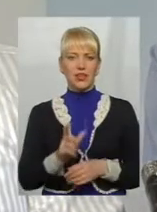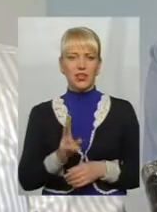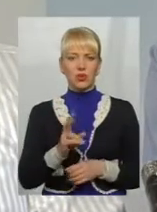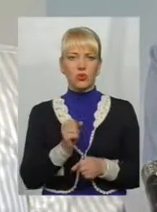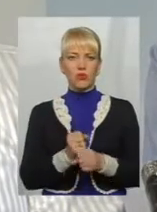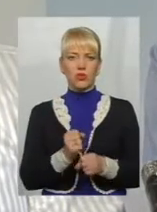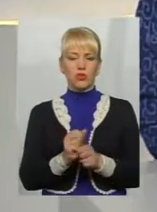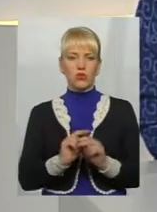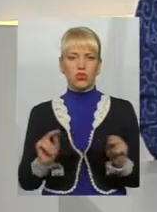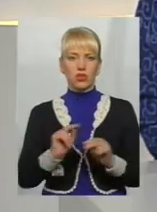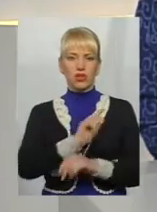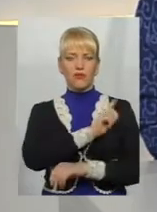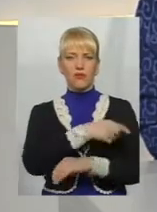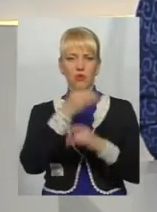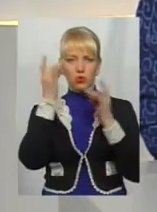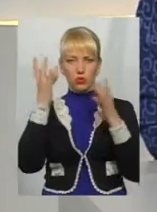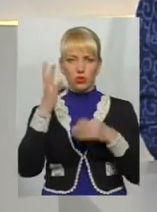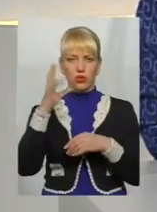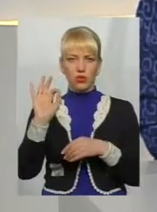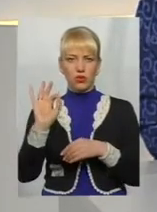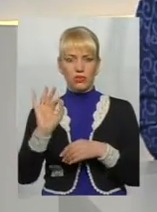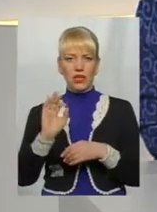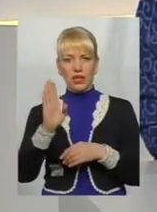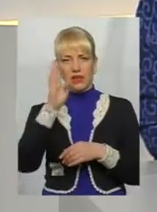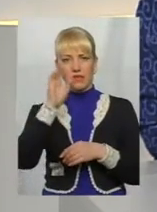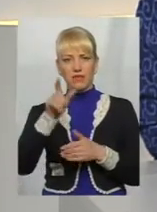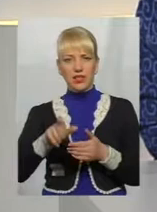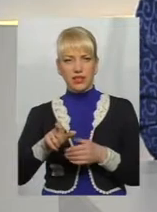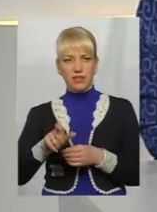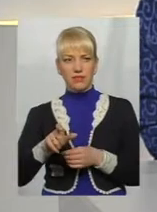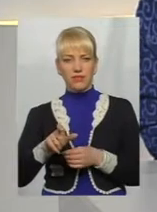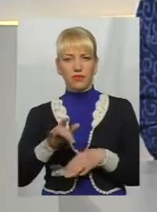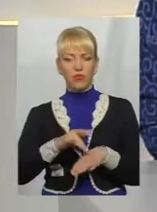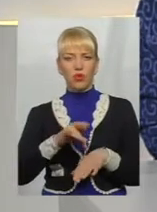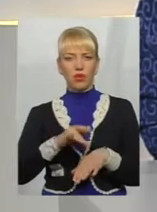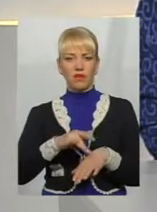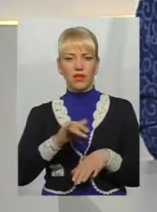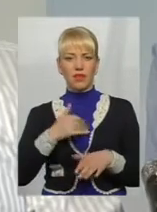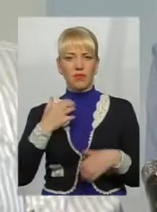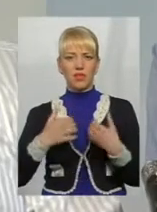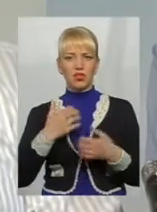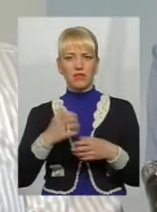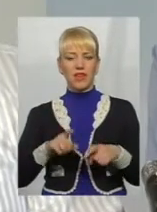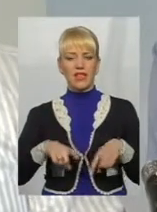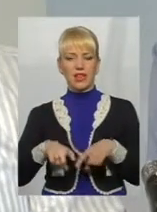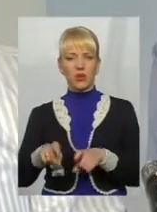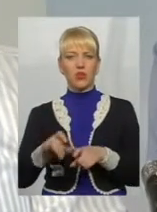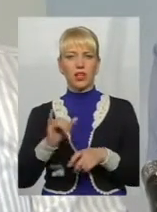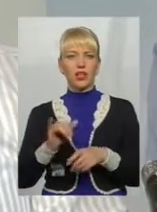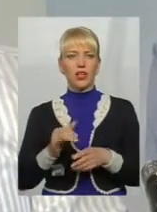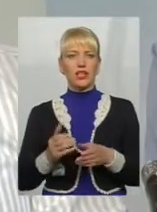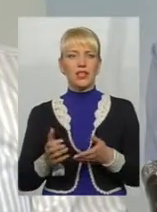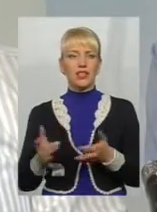працює вчителем фізкультури, але він вболіває, переживає за легку атлетику і збирає кругом